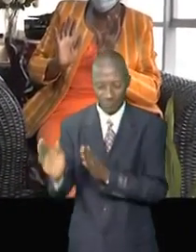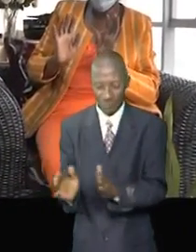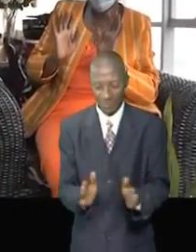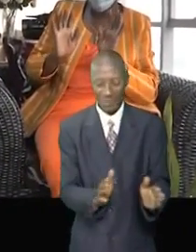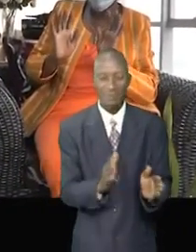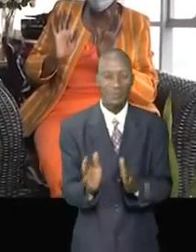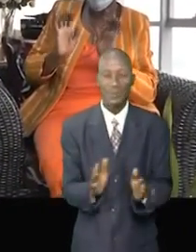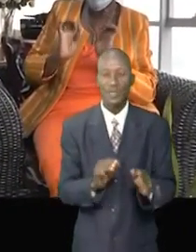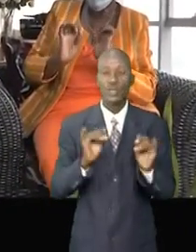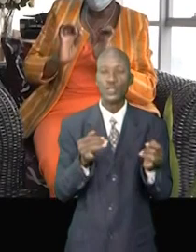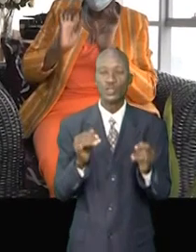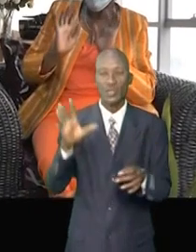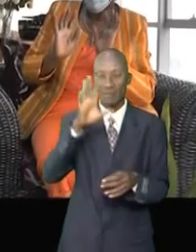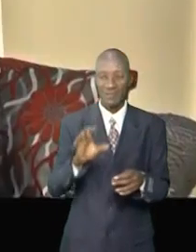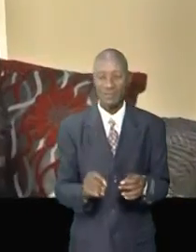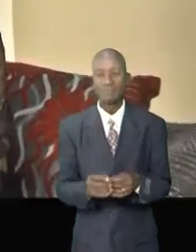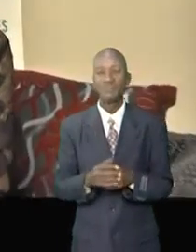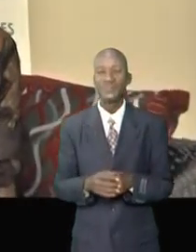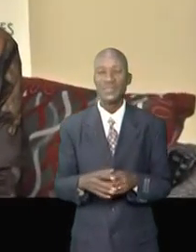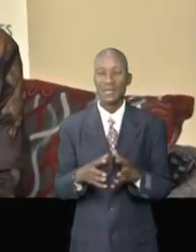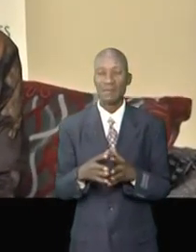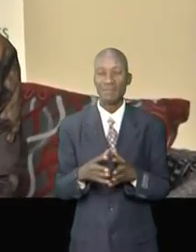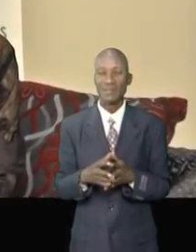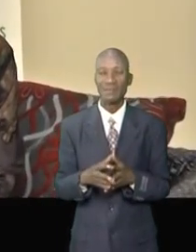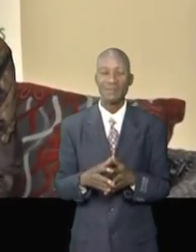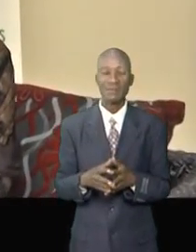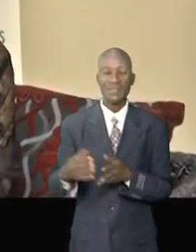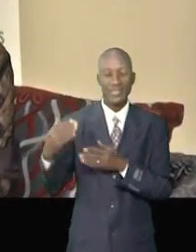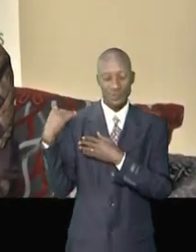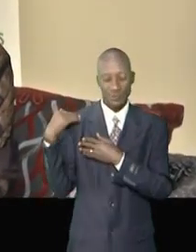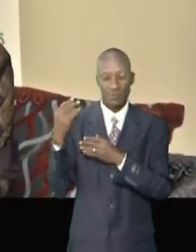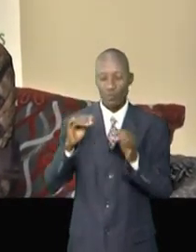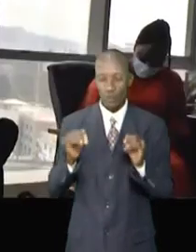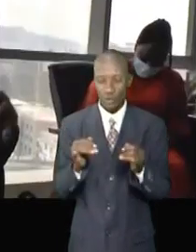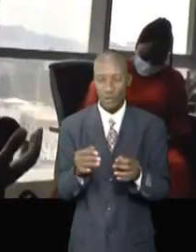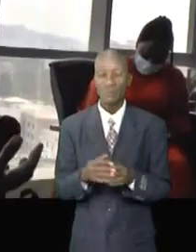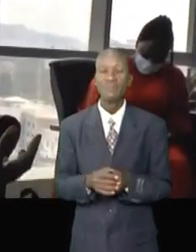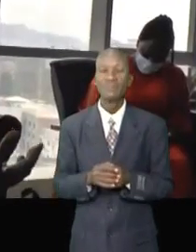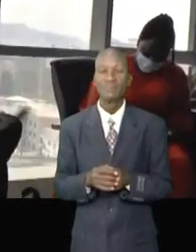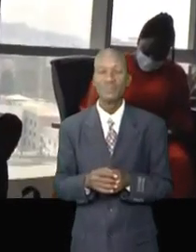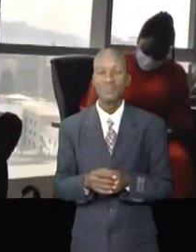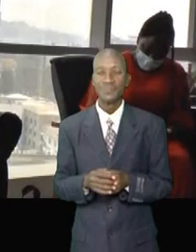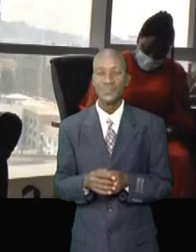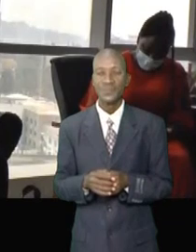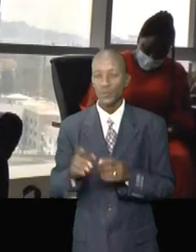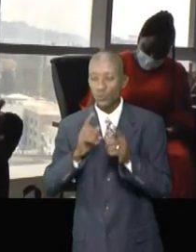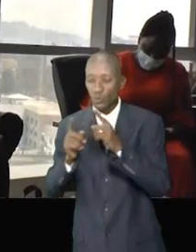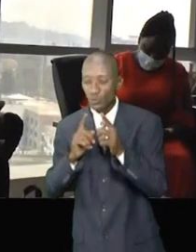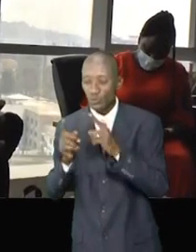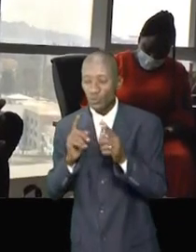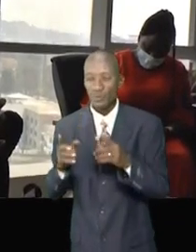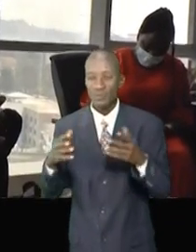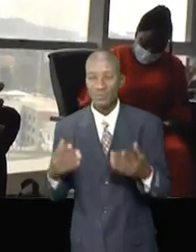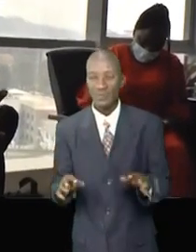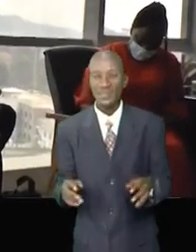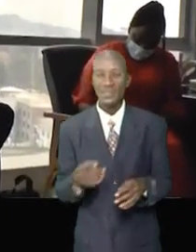lieu. La directrice du Comité international des Jeux de la Francophonie, qui conduit la délégation, s'est exprimée au sortir de cette rencontre.